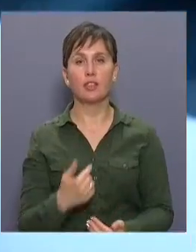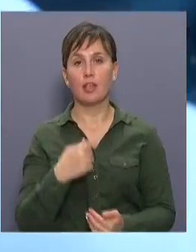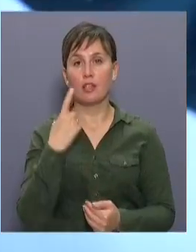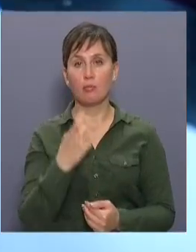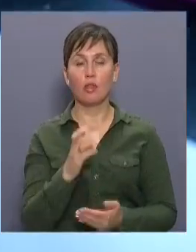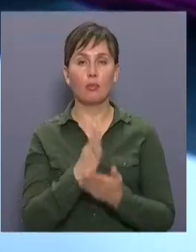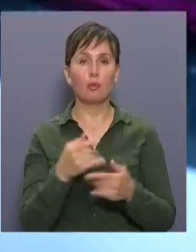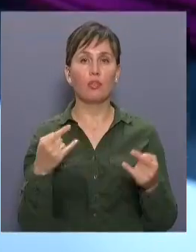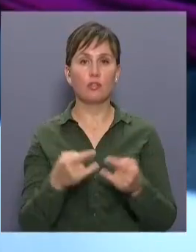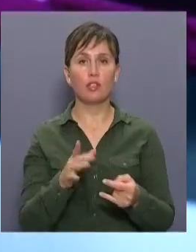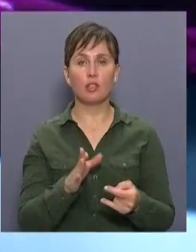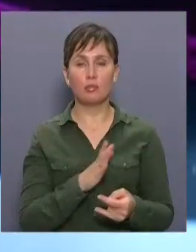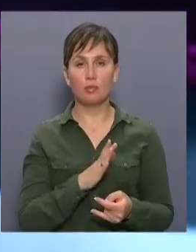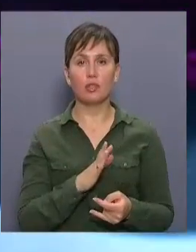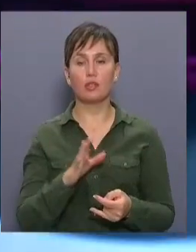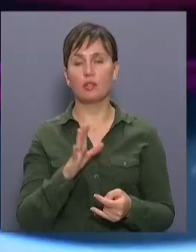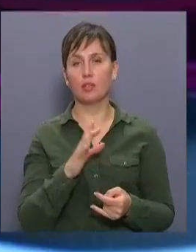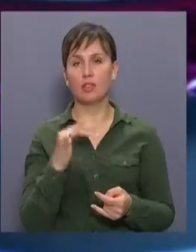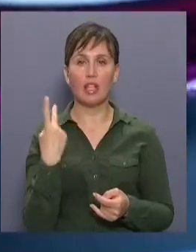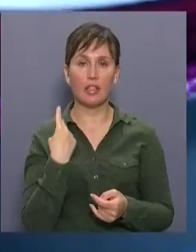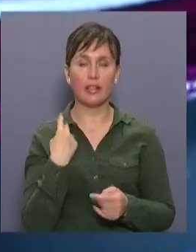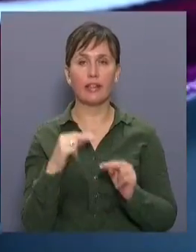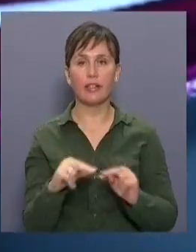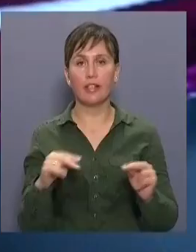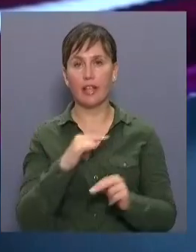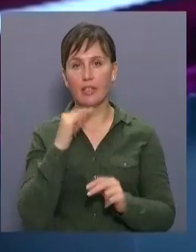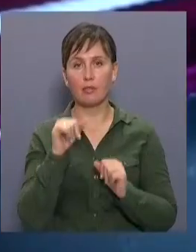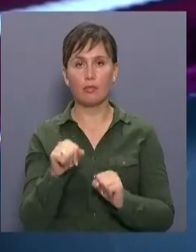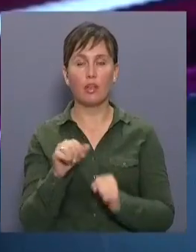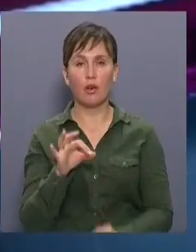напомню, на прямой связи из Саутгемптона был тренер казахстанских боксеров Олег Ковальчук.